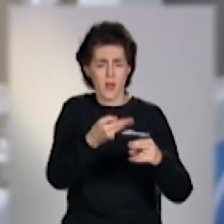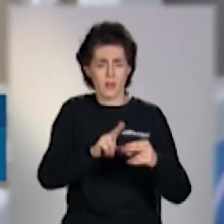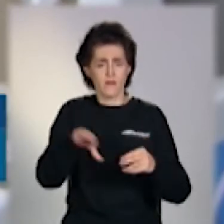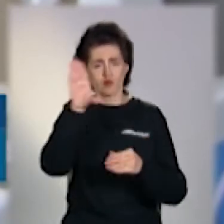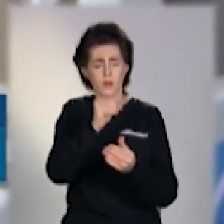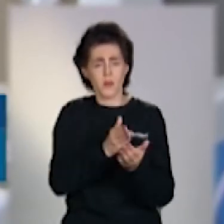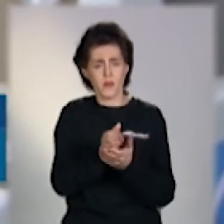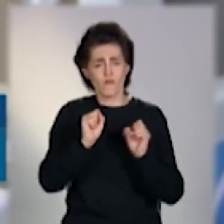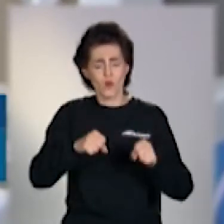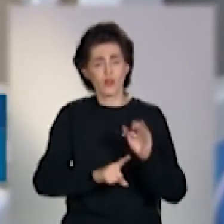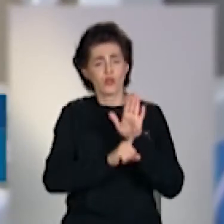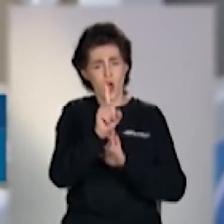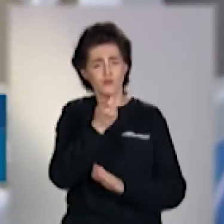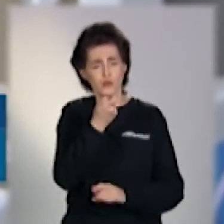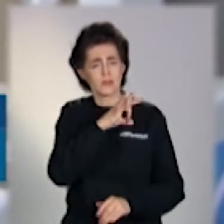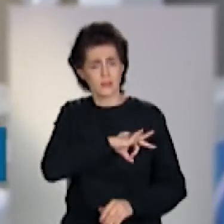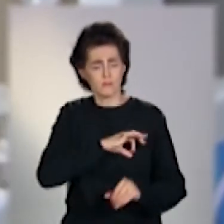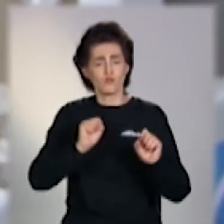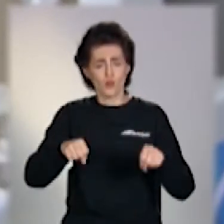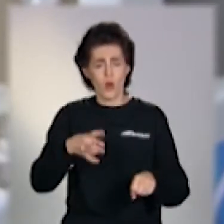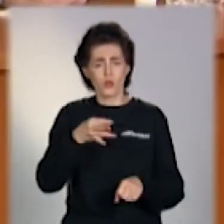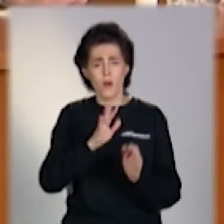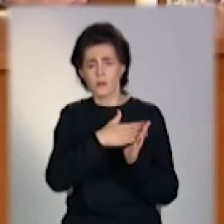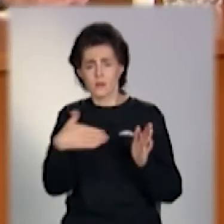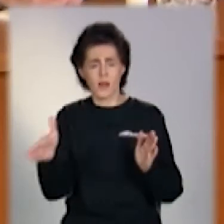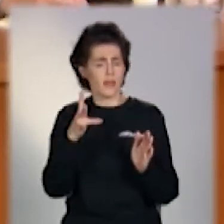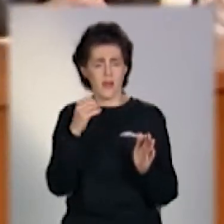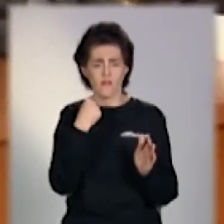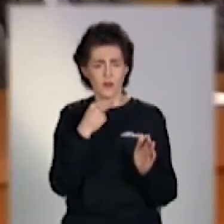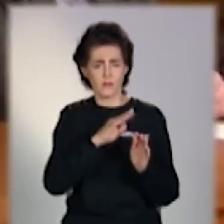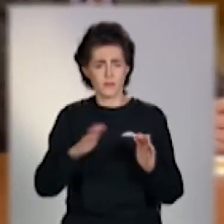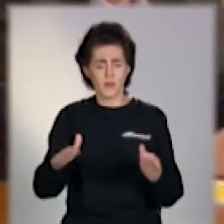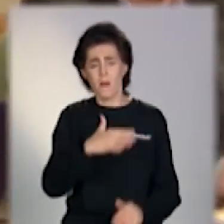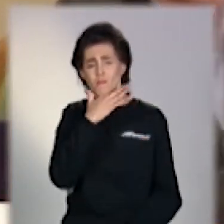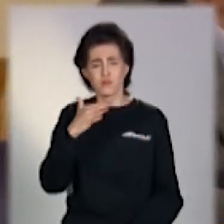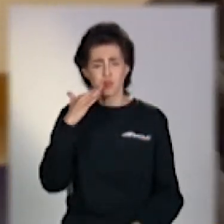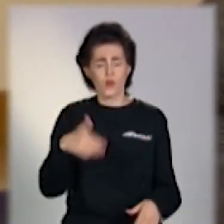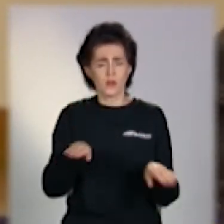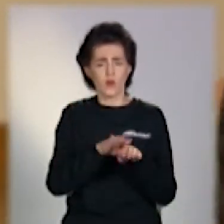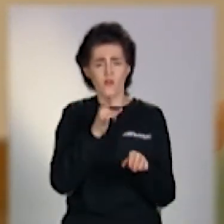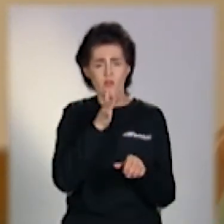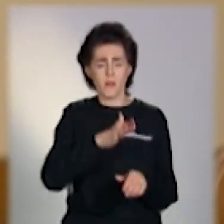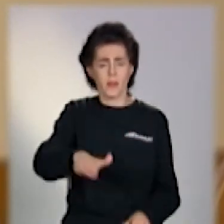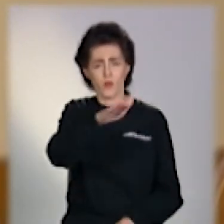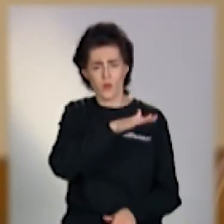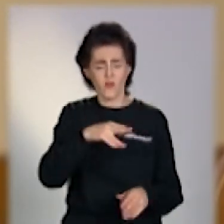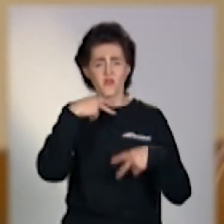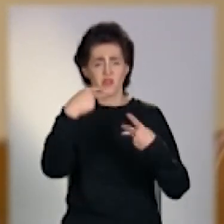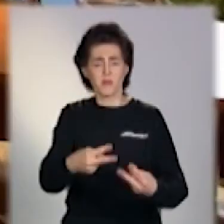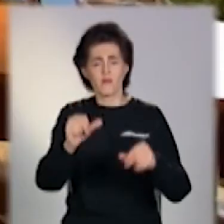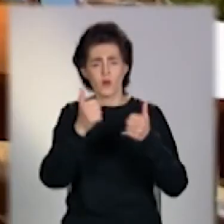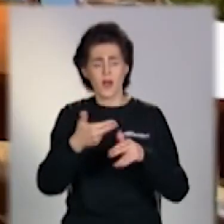б ми могли спочатку застосовувати, вони вже будуть неефективними. Багато часу на таких освітніх платформах приділяють роботі з